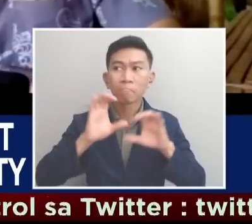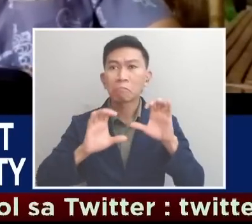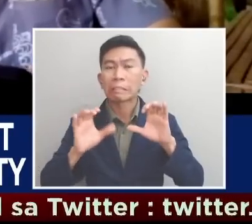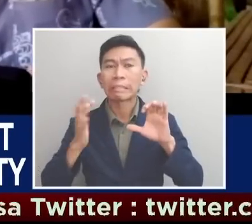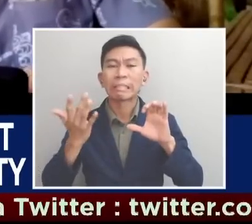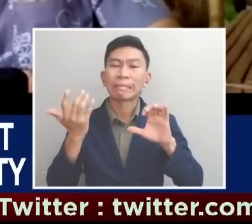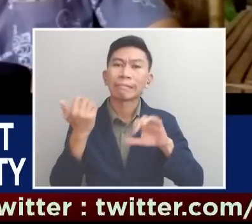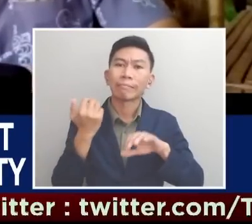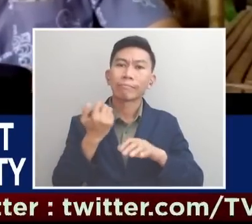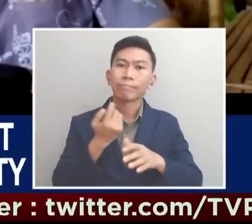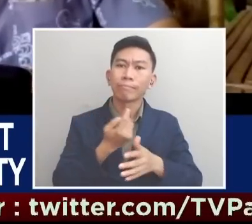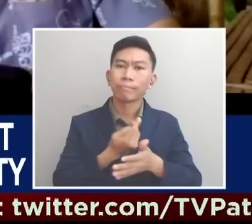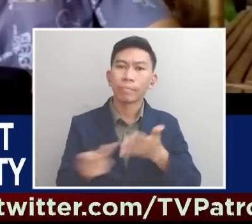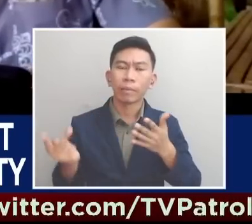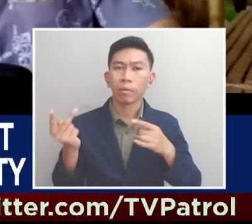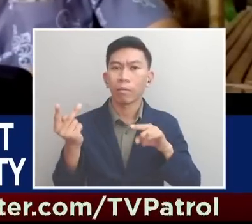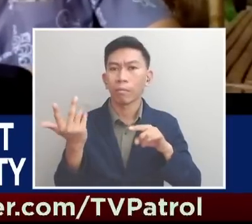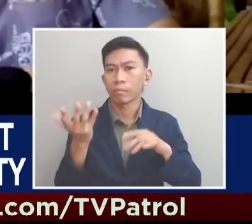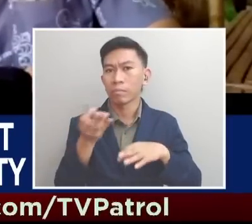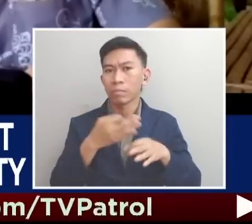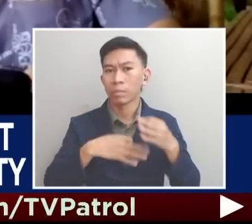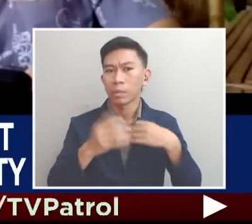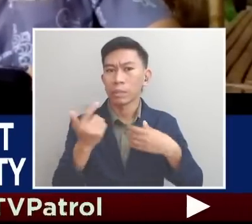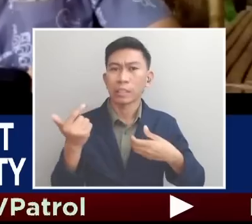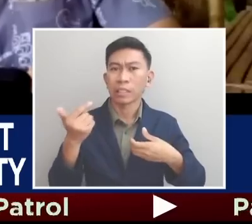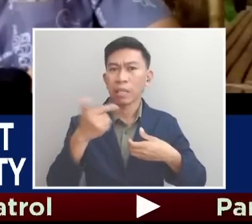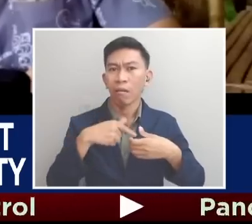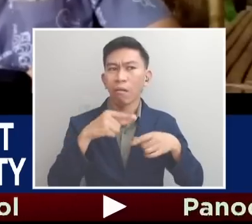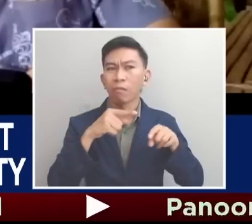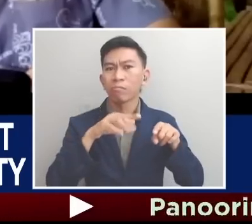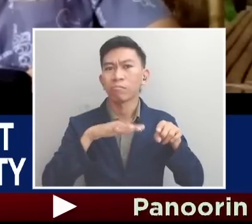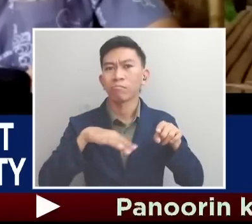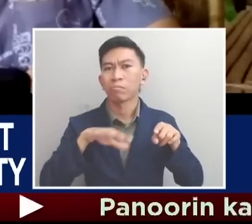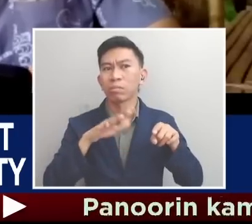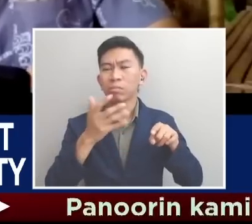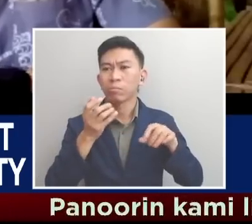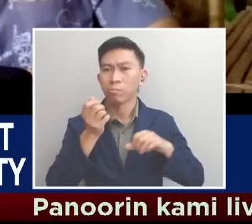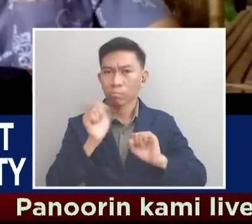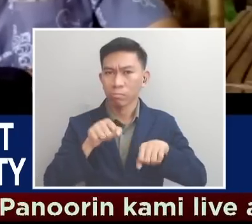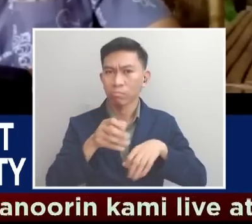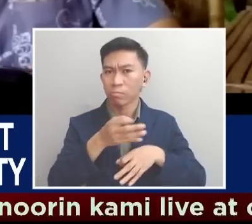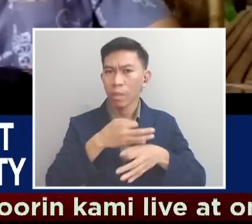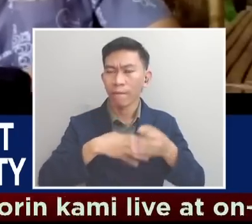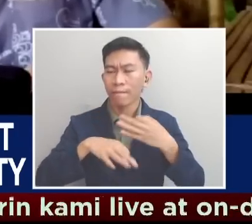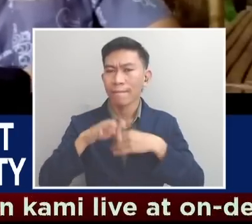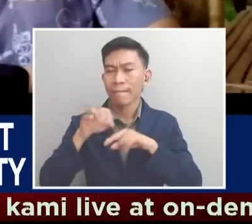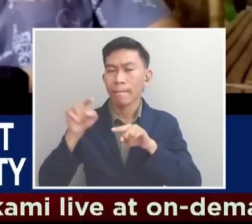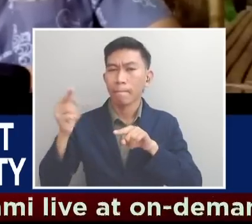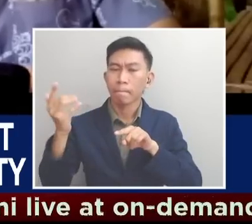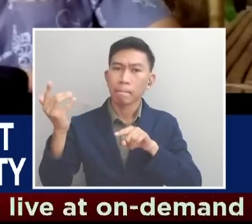gas field, indigenous gas field na pwedeng pumuno doon sa